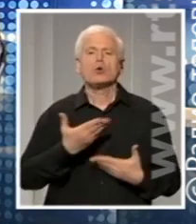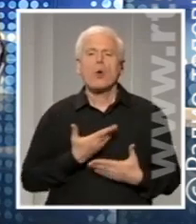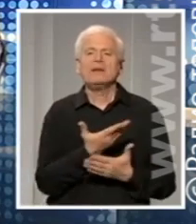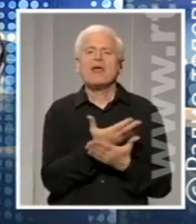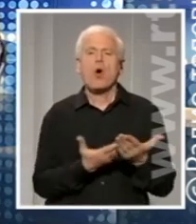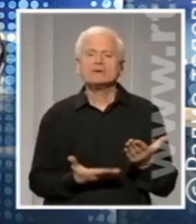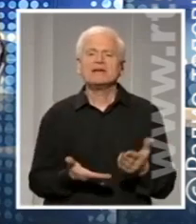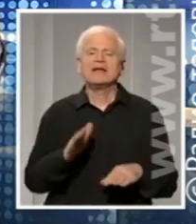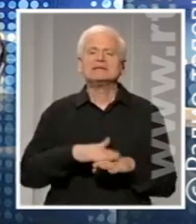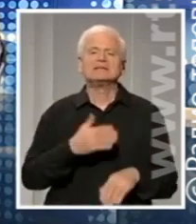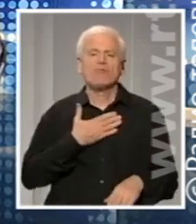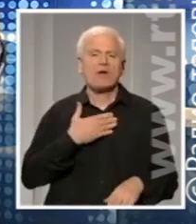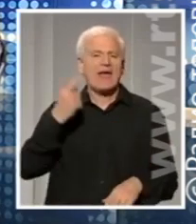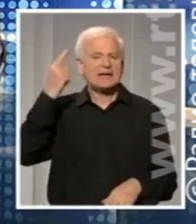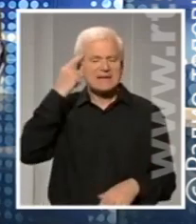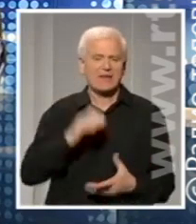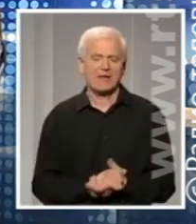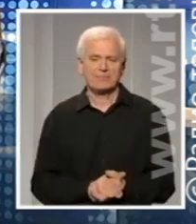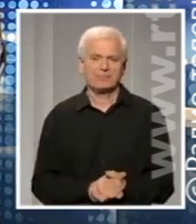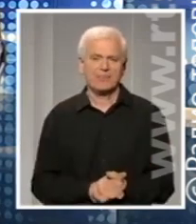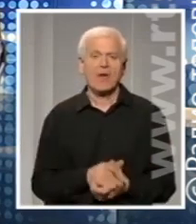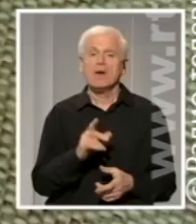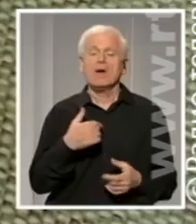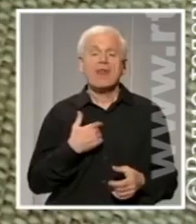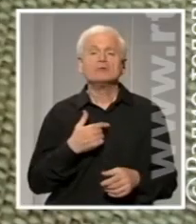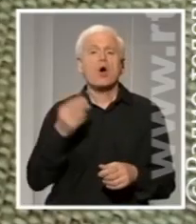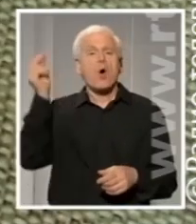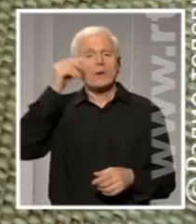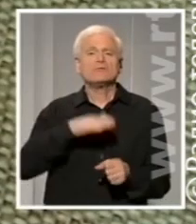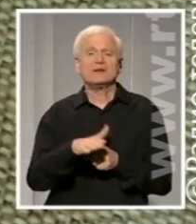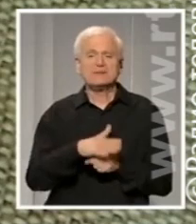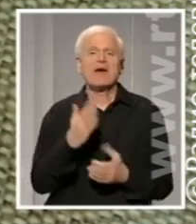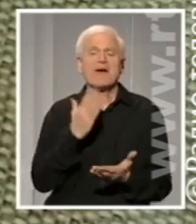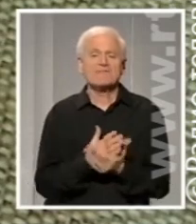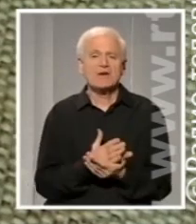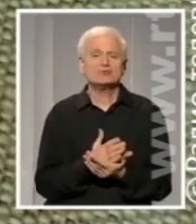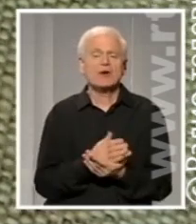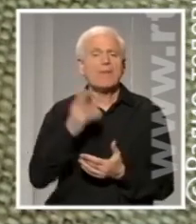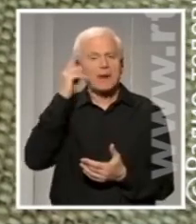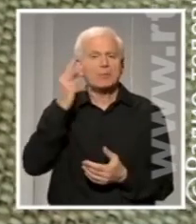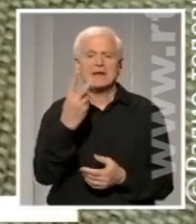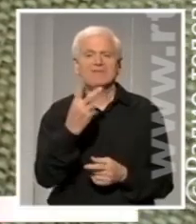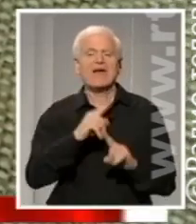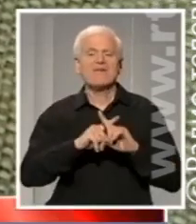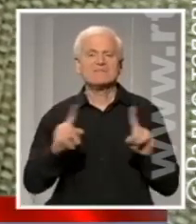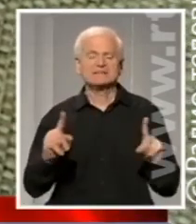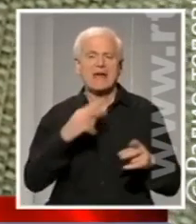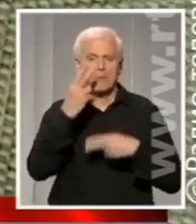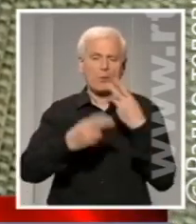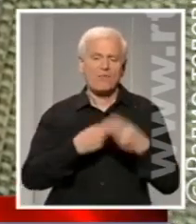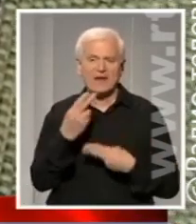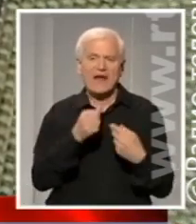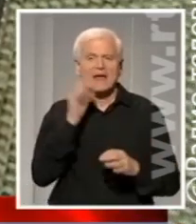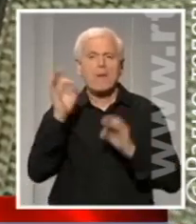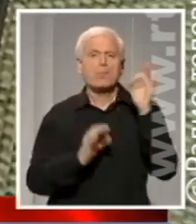znanje učenika. Kako ćemo oceniti znanje učenika? Pa naš obrazovni sistem već duže vreme prepoznaje dva video provere